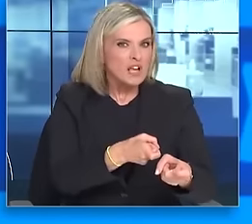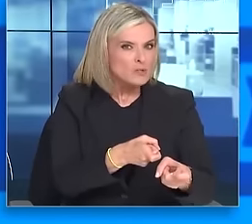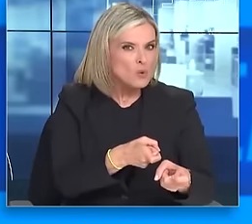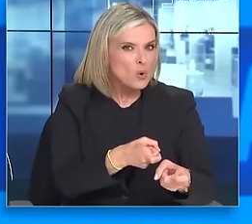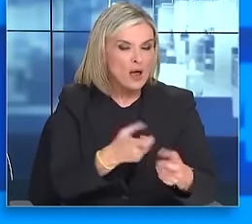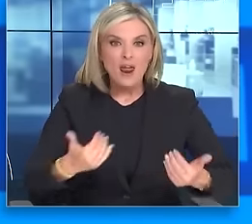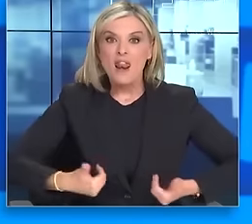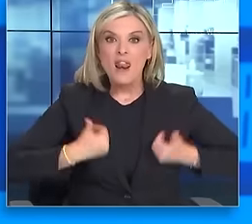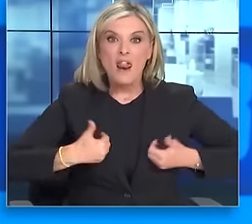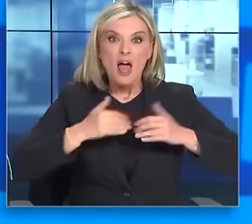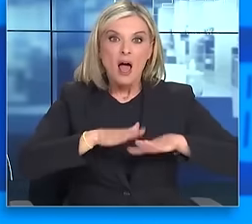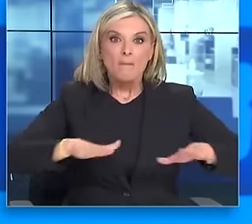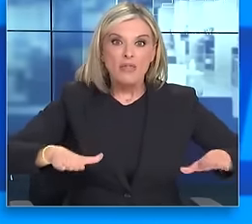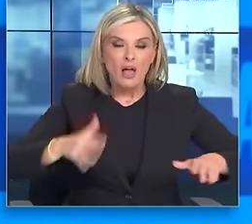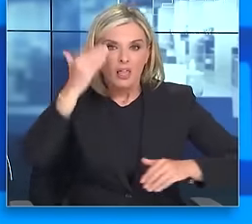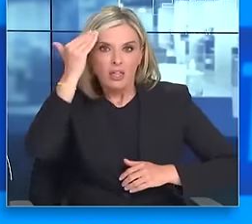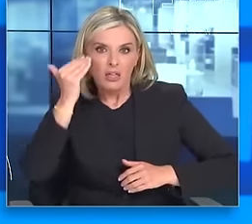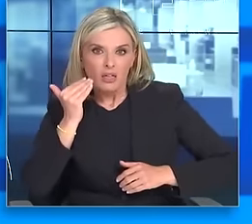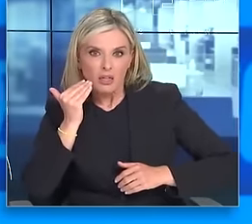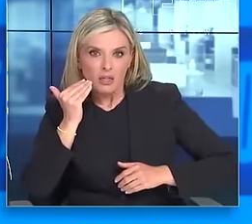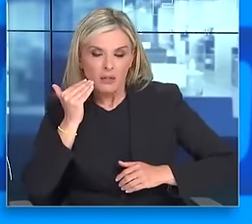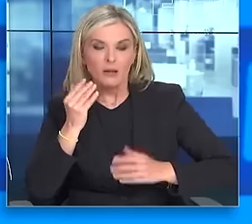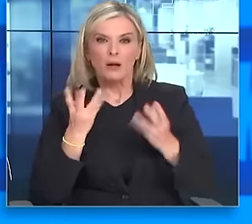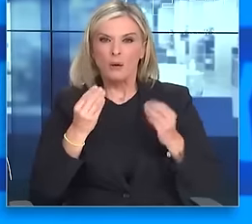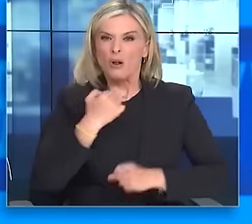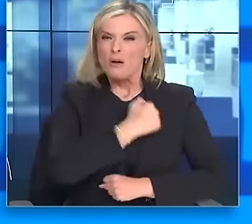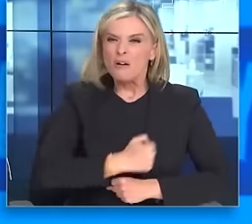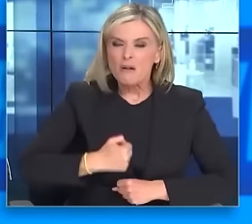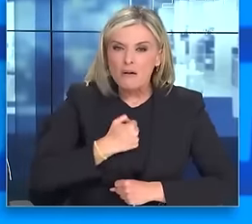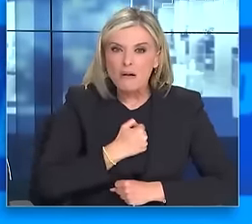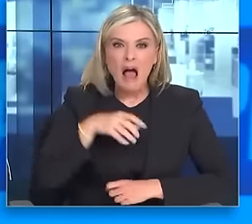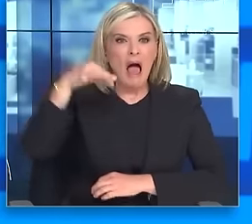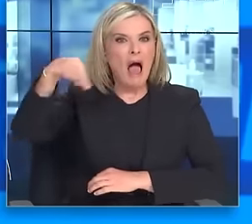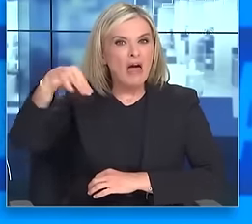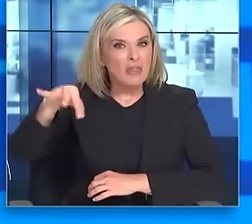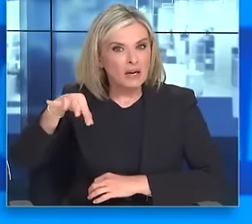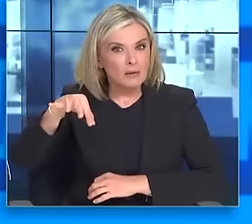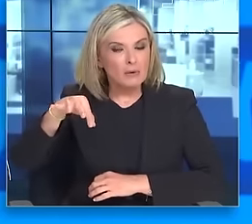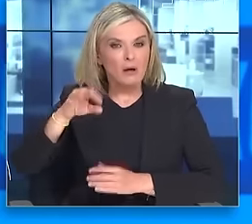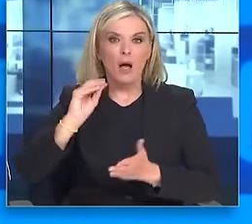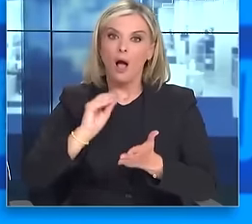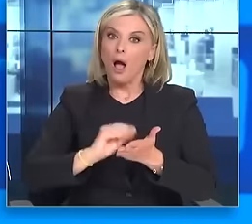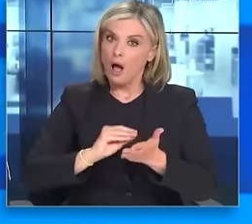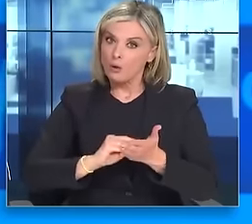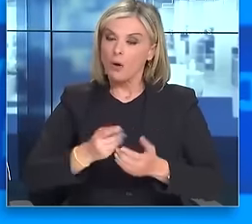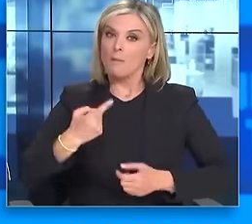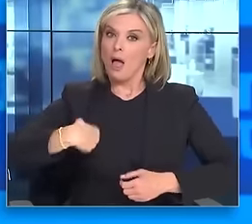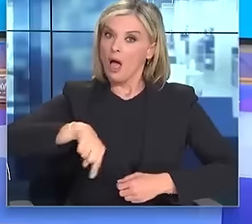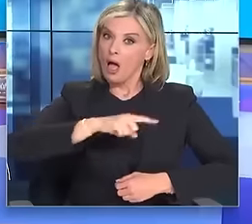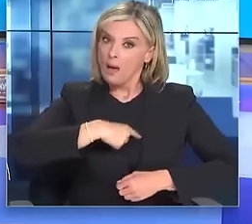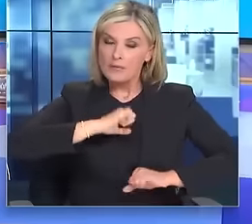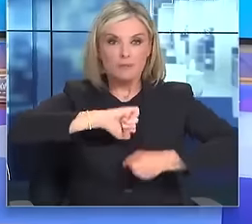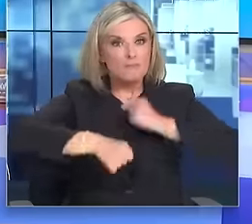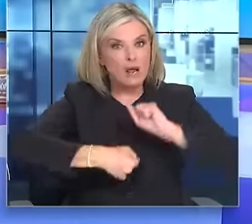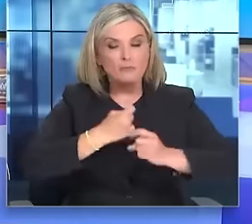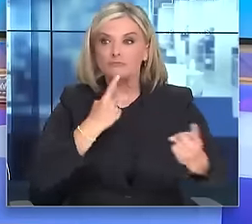σε ένα νέο παιδί. Και έχουμε επίσης δεχτεί συμβουλές από τους καλύτερους στην πατρίδα μας. Γιατί αυτό είναι ένα πολύ ειδικό θέμα,